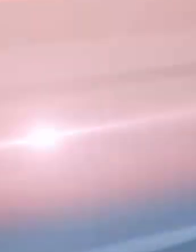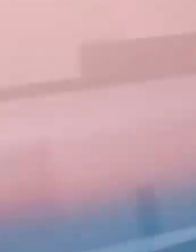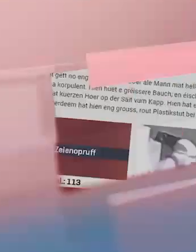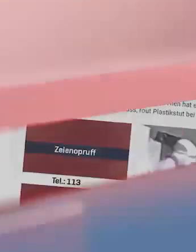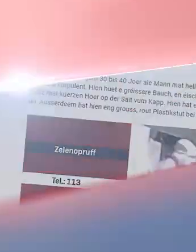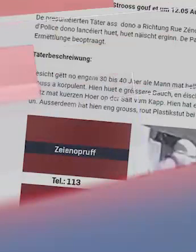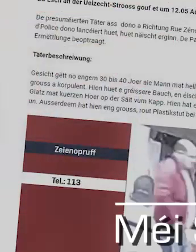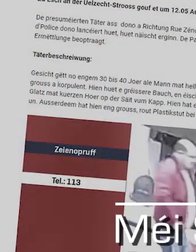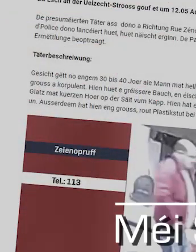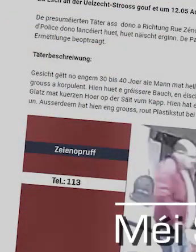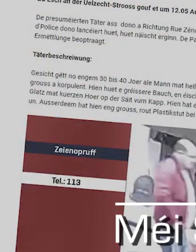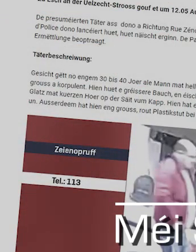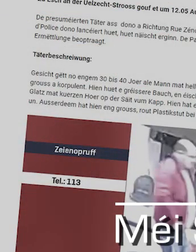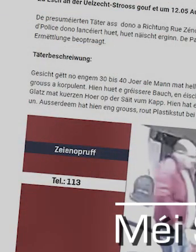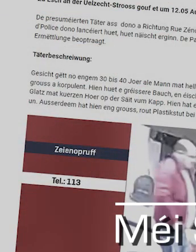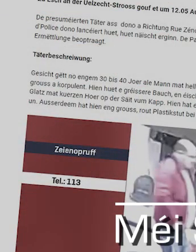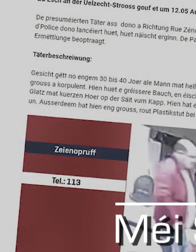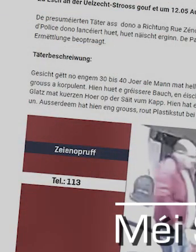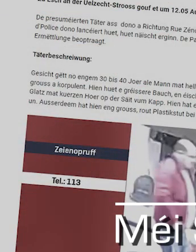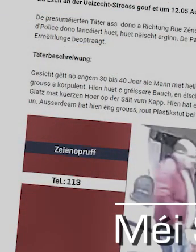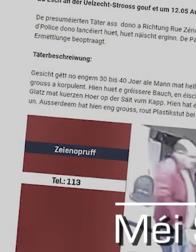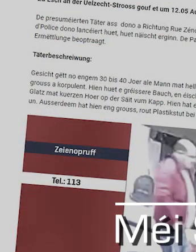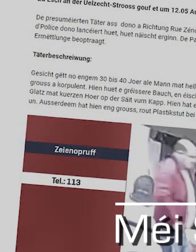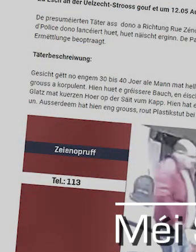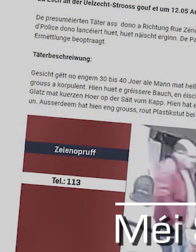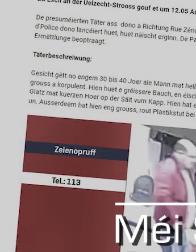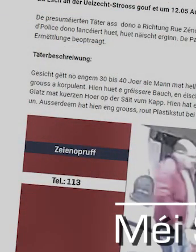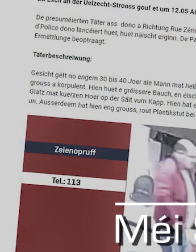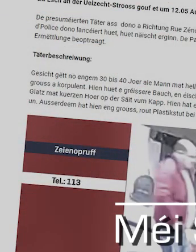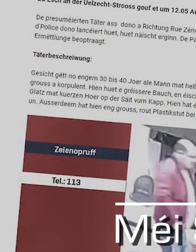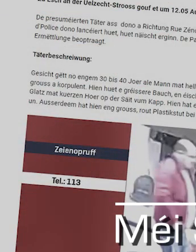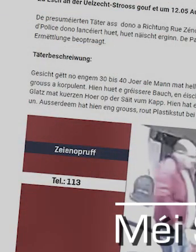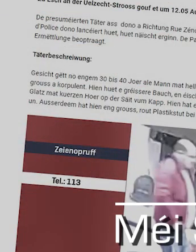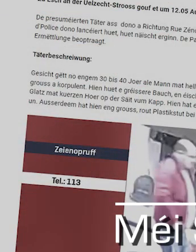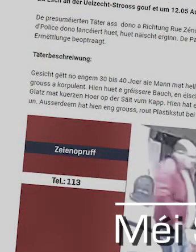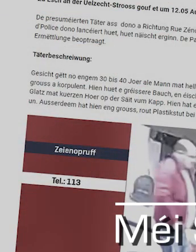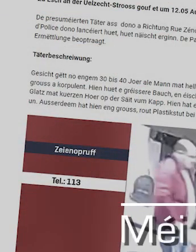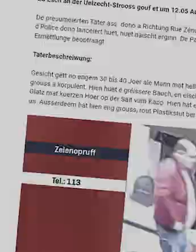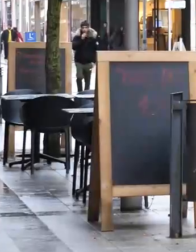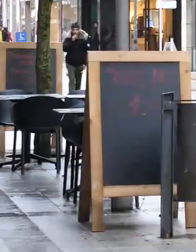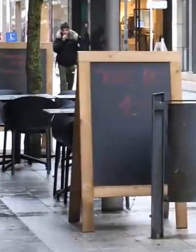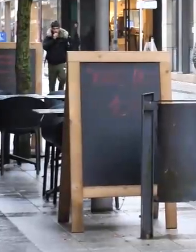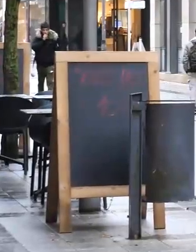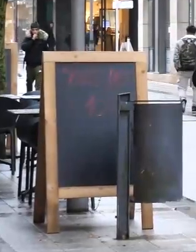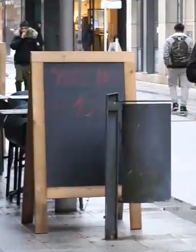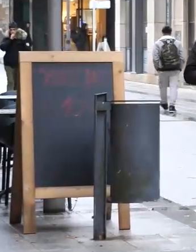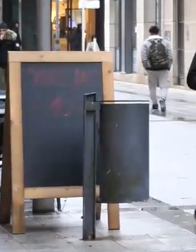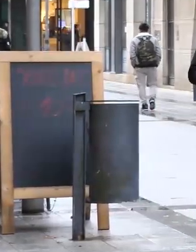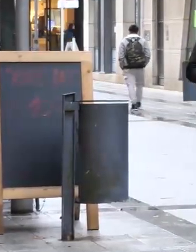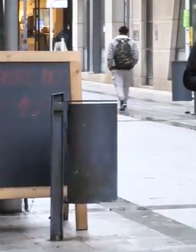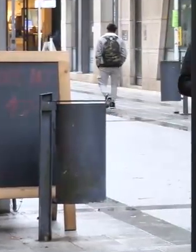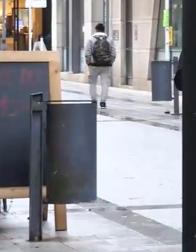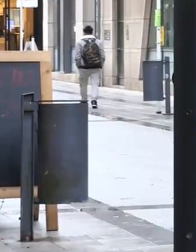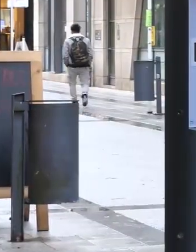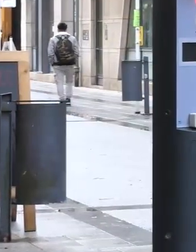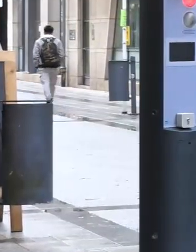Überfälle, Messerpickereien und andere Formen von Kriminalität an der Minet-Metropole gehen immer mehr häufig. Die ADR-Sektion fordert dafür